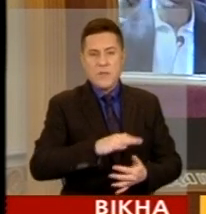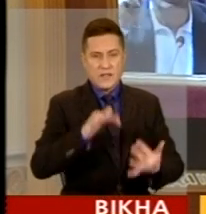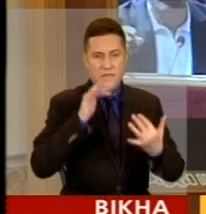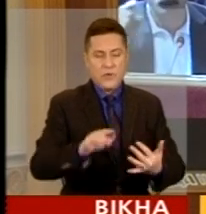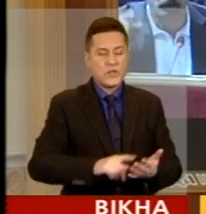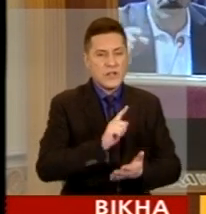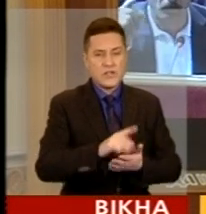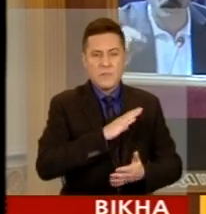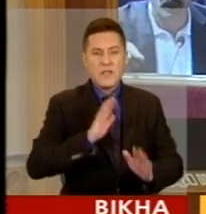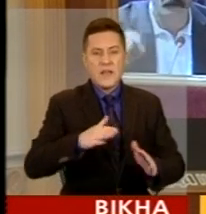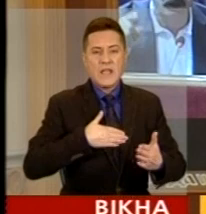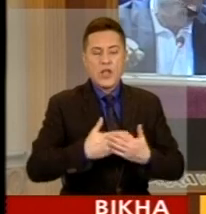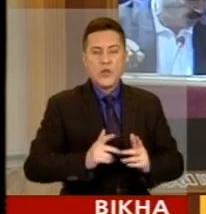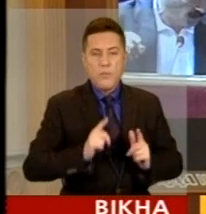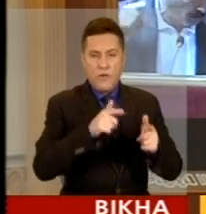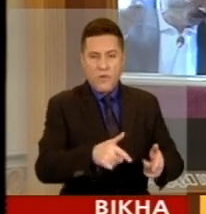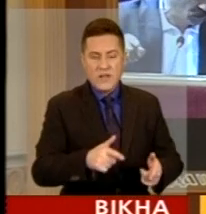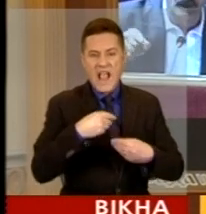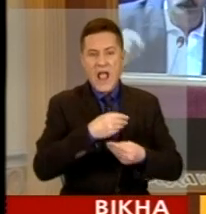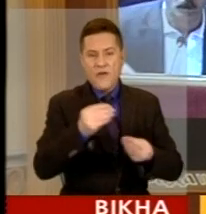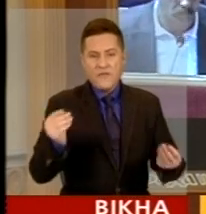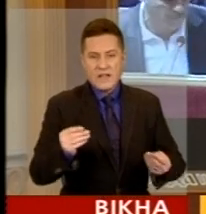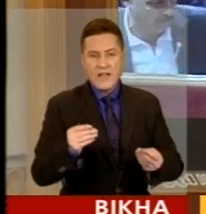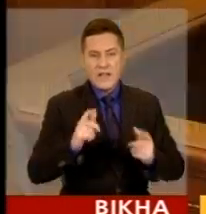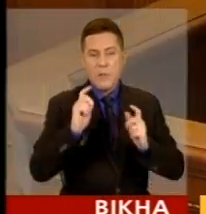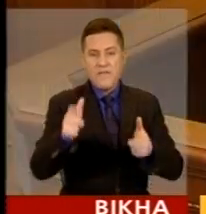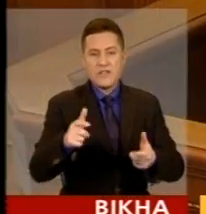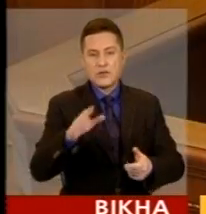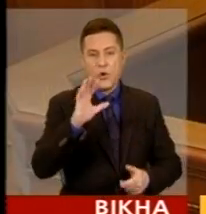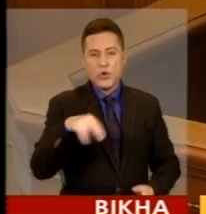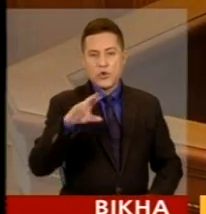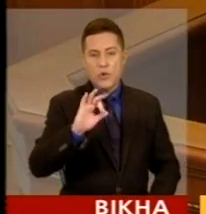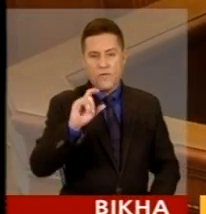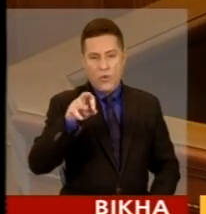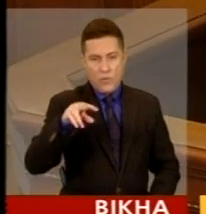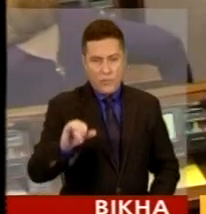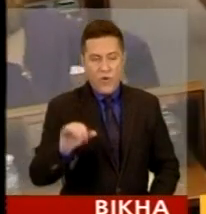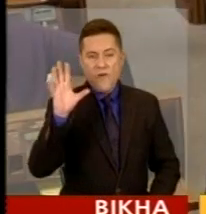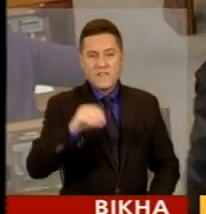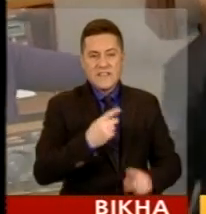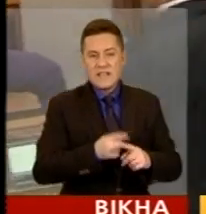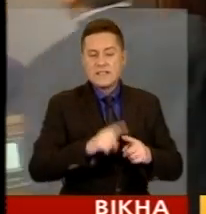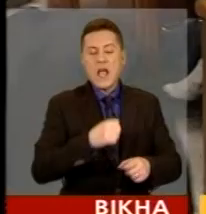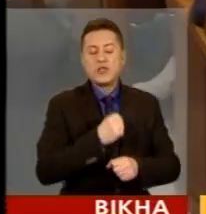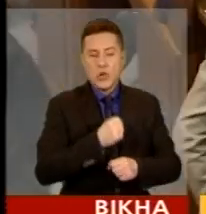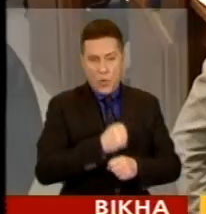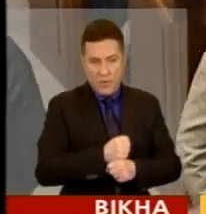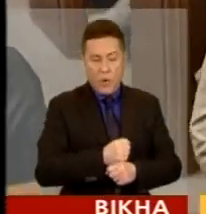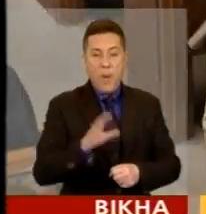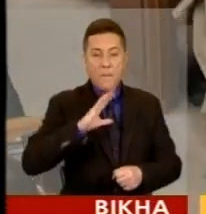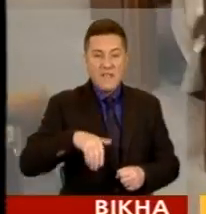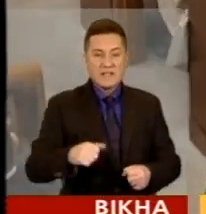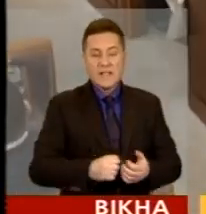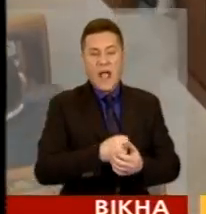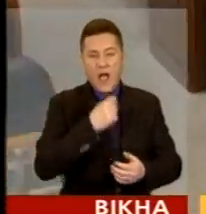І окреме особисте побажання видати повістку судовому. Дякую. Я хотів би сказати, що все це ми зробимо. Після схвальної відповіді депутат